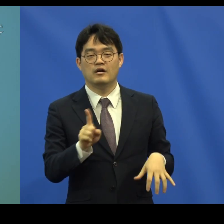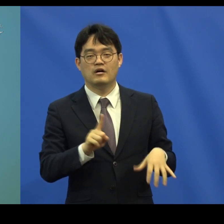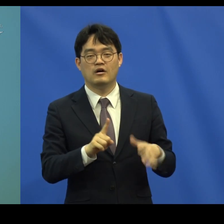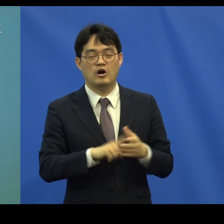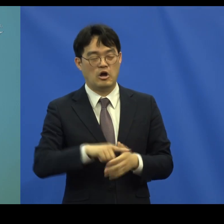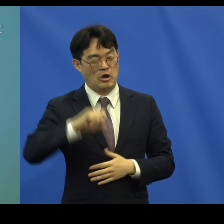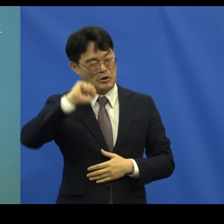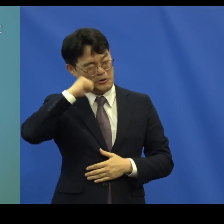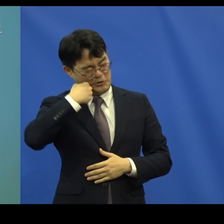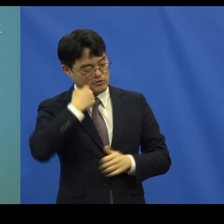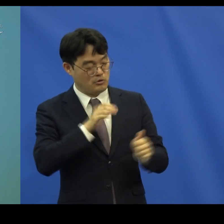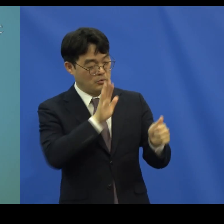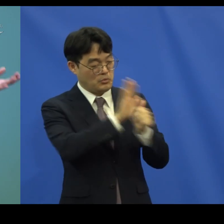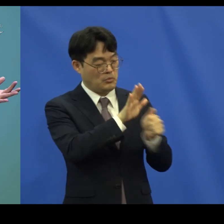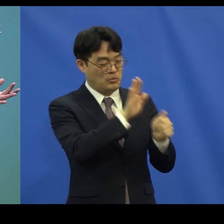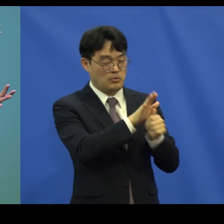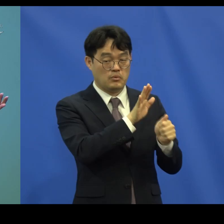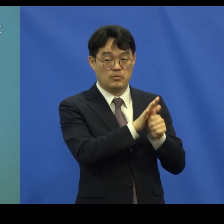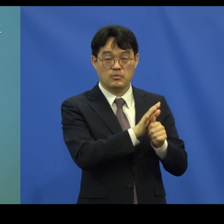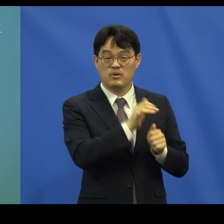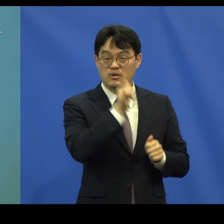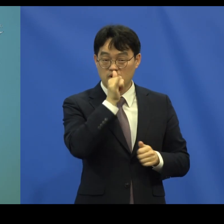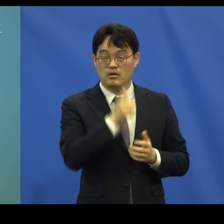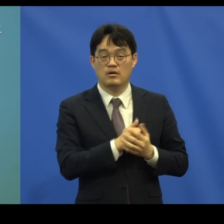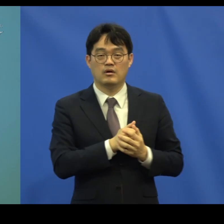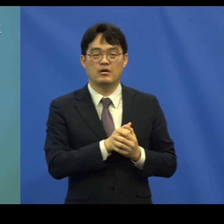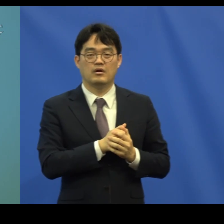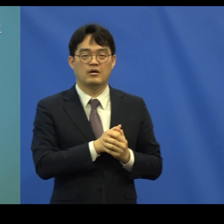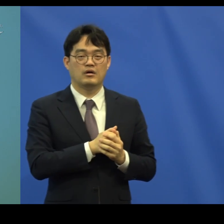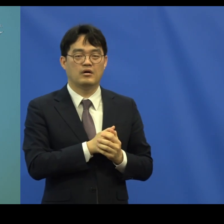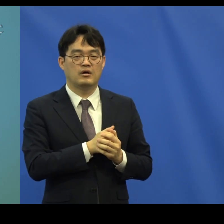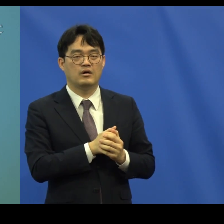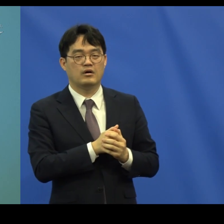결제를 하는데, 최근에도 제가 들었네요. 그 교회는